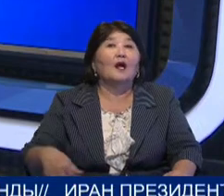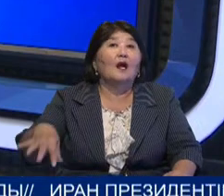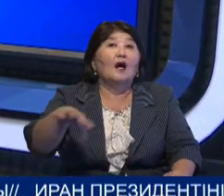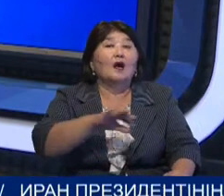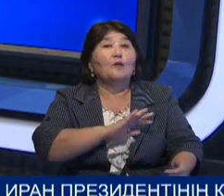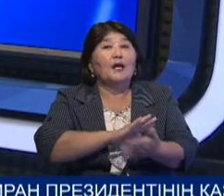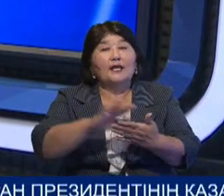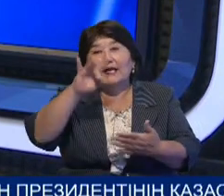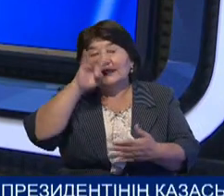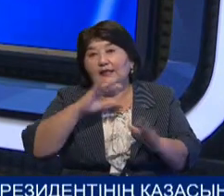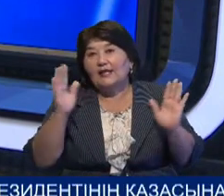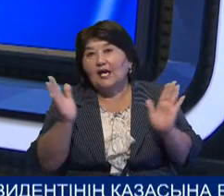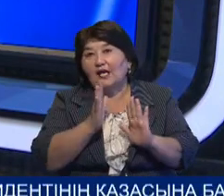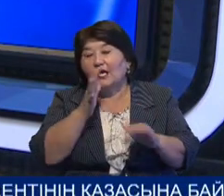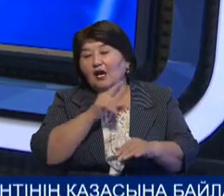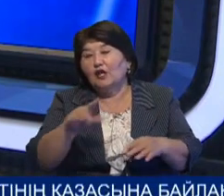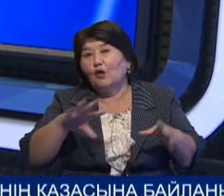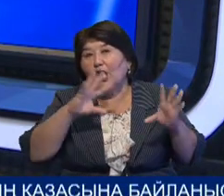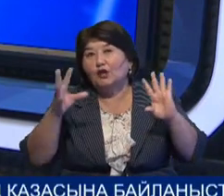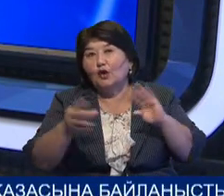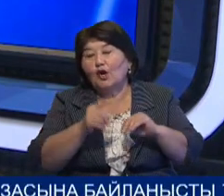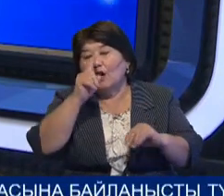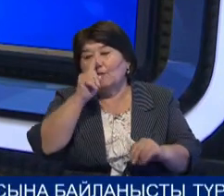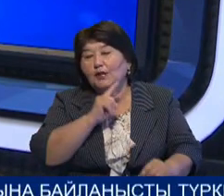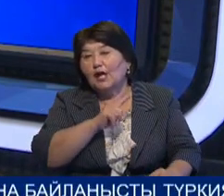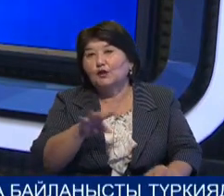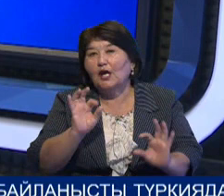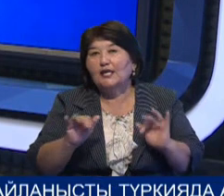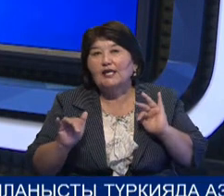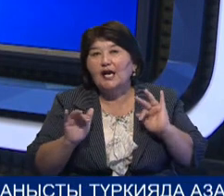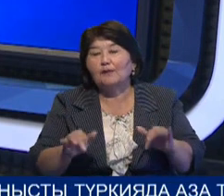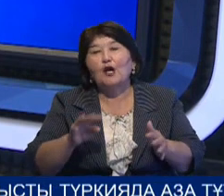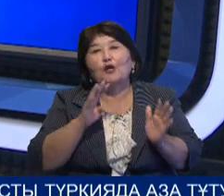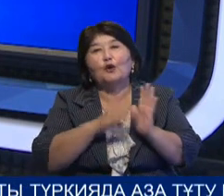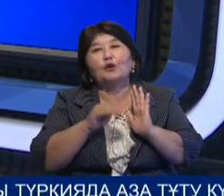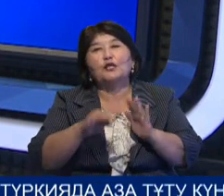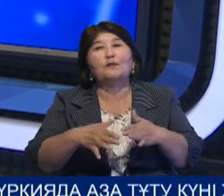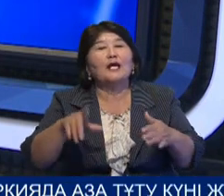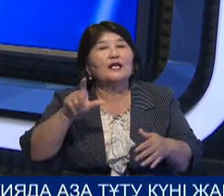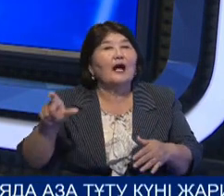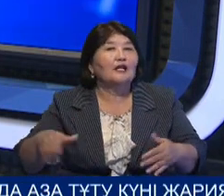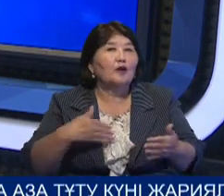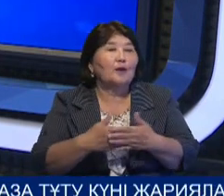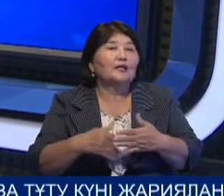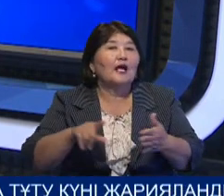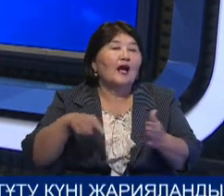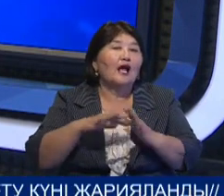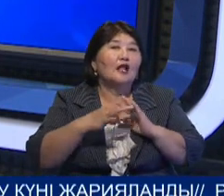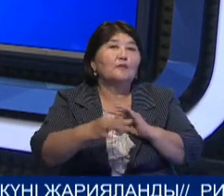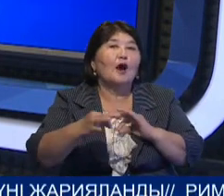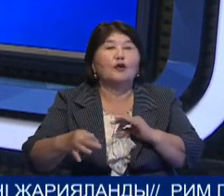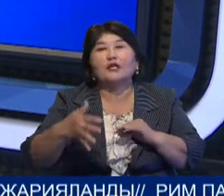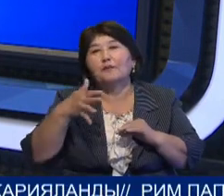Аймағымызда таза Қазақстан экологиялық науқаны қорытындыланды. Бір айға созылған игі бастамаға 90 мыңнан астам адам атсалысып, қала мен ауыл